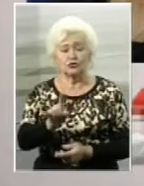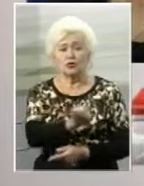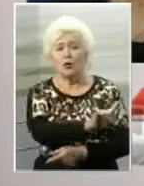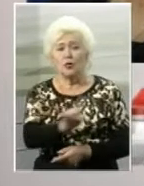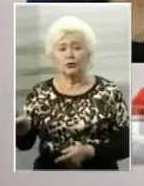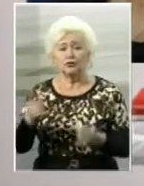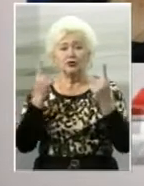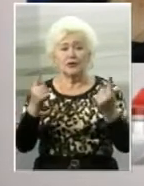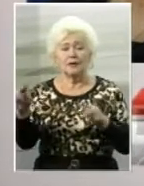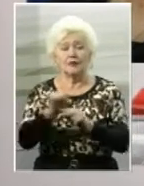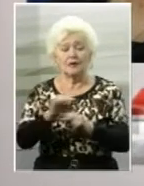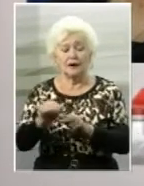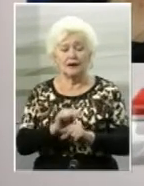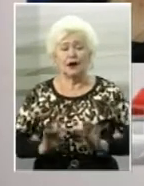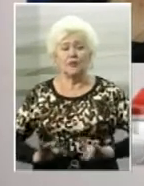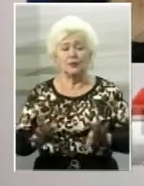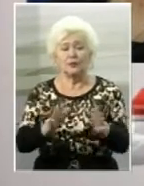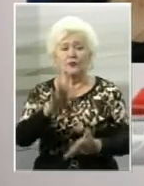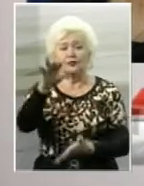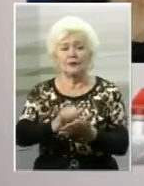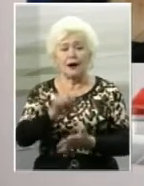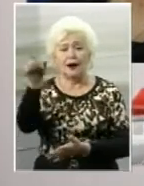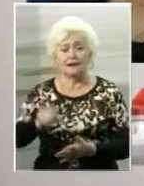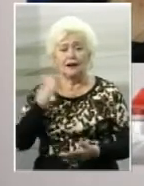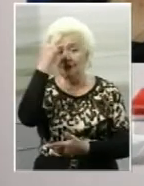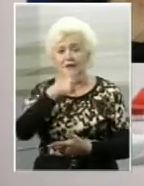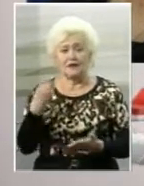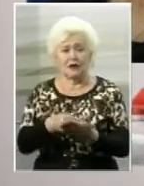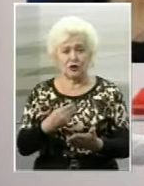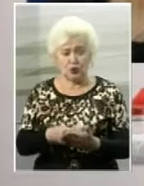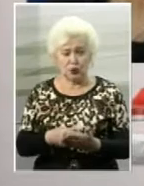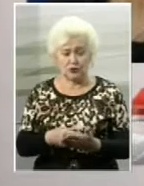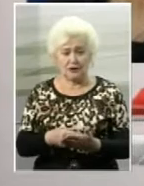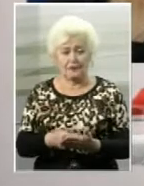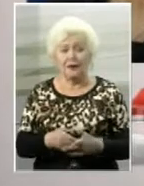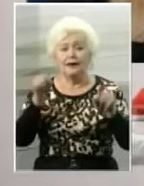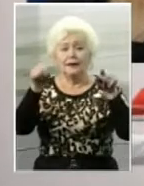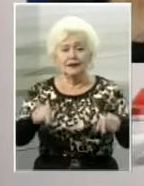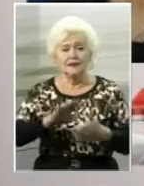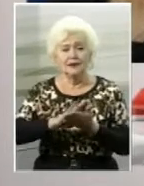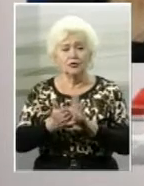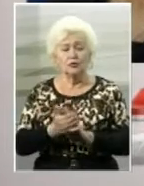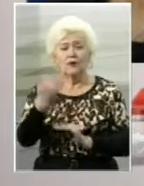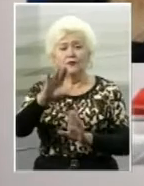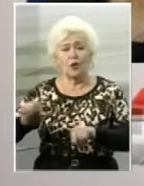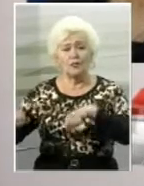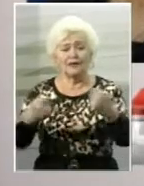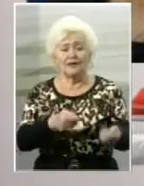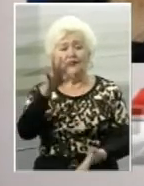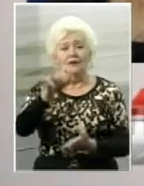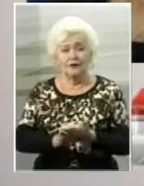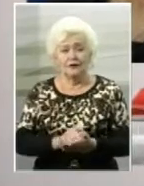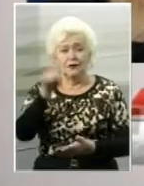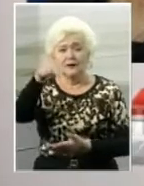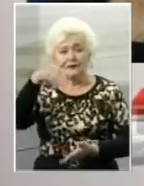поточний капітальний ремонт проводять орендарі за власні кошти. На цих умовах їм передавалось в оренду